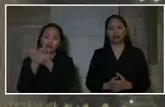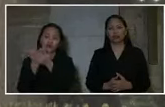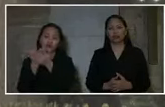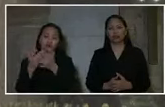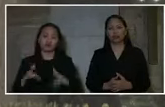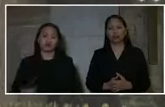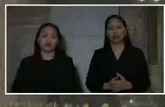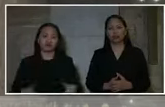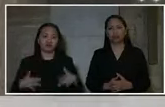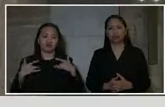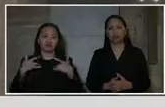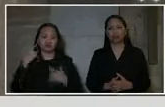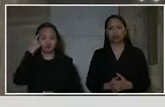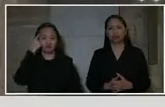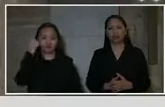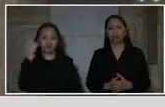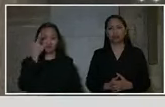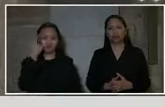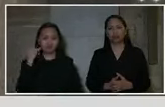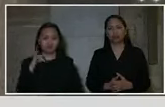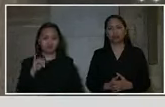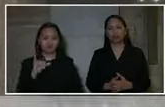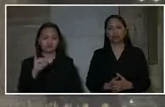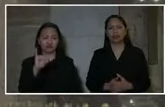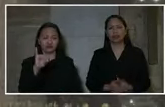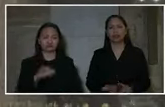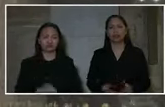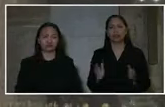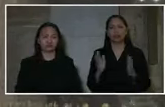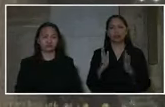ang buhay na walang hanggan. Amen.